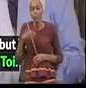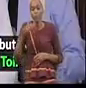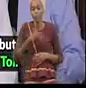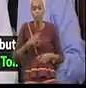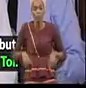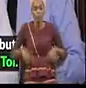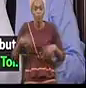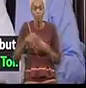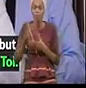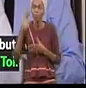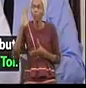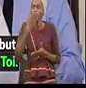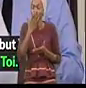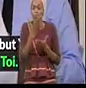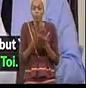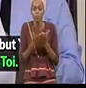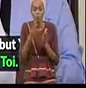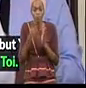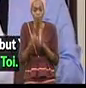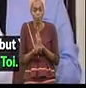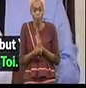عبيرك عايش في